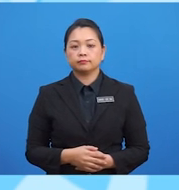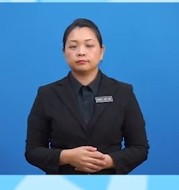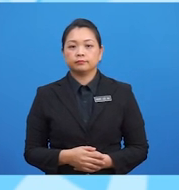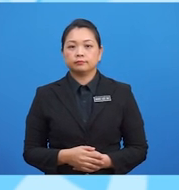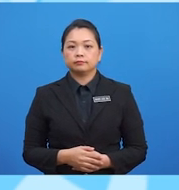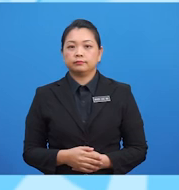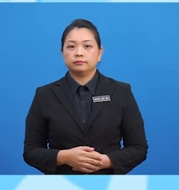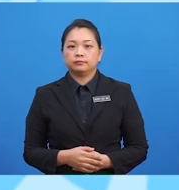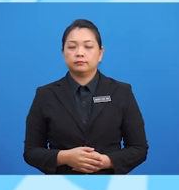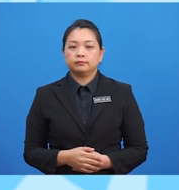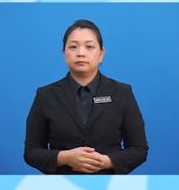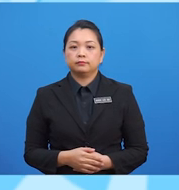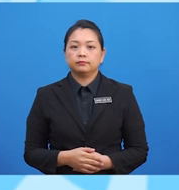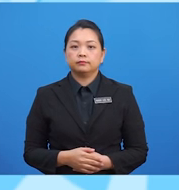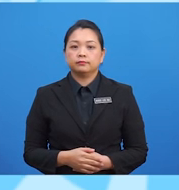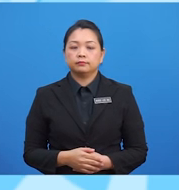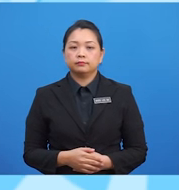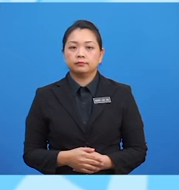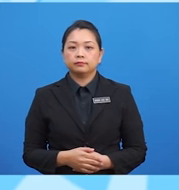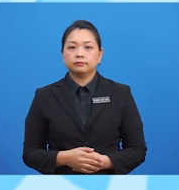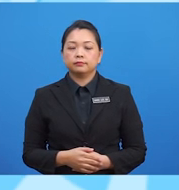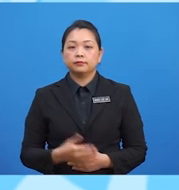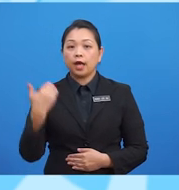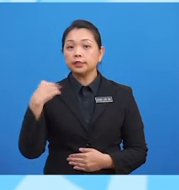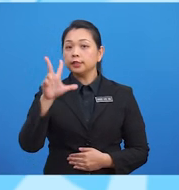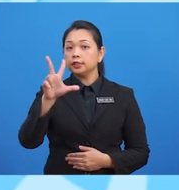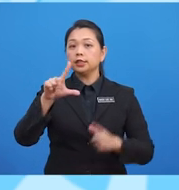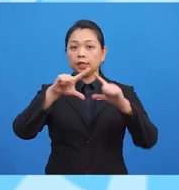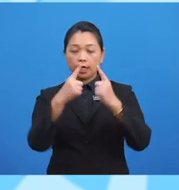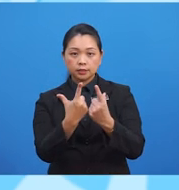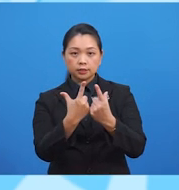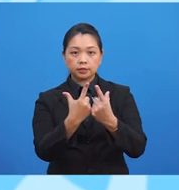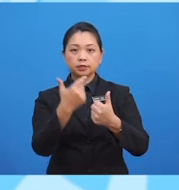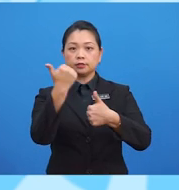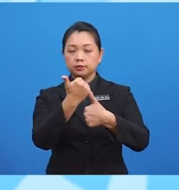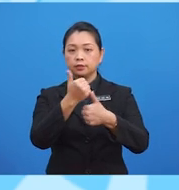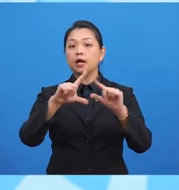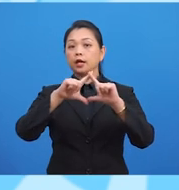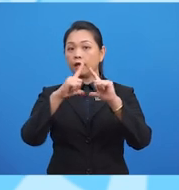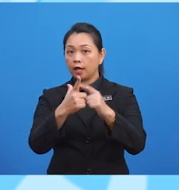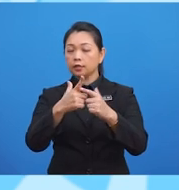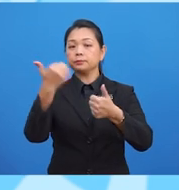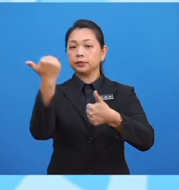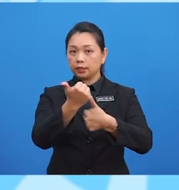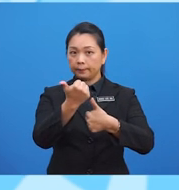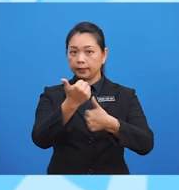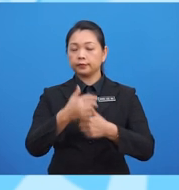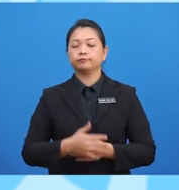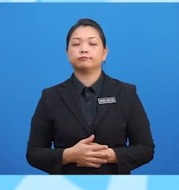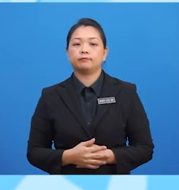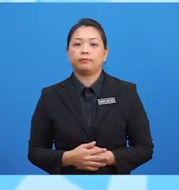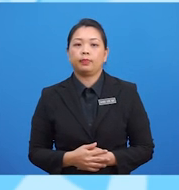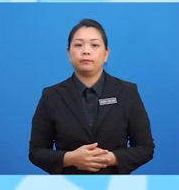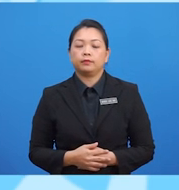dikelaskan kepada tiga, iaitu satu tuas kelas pertama, yakni first